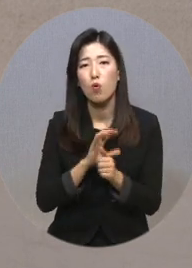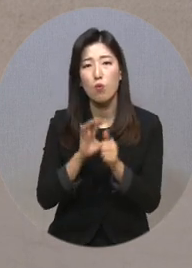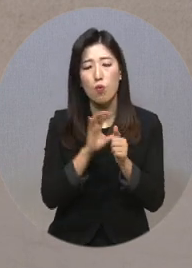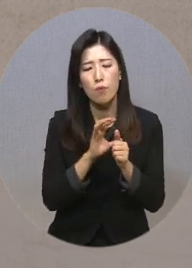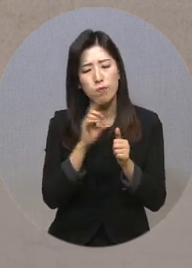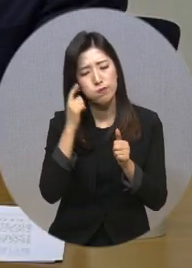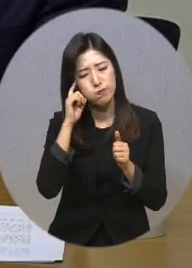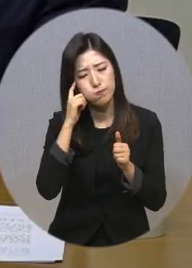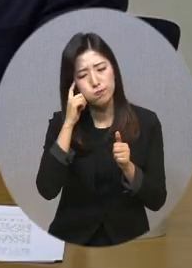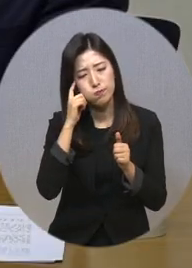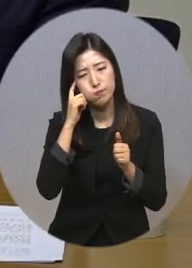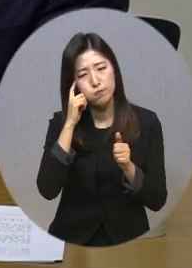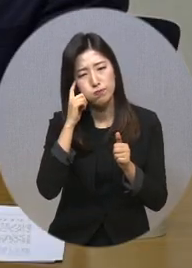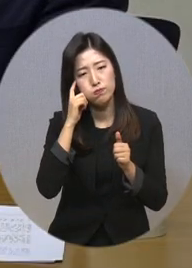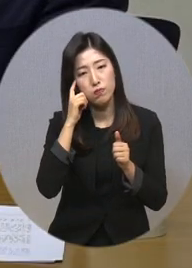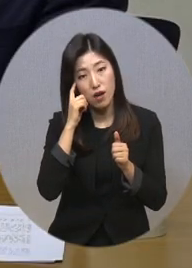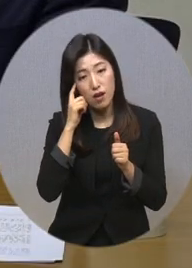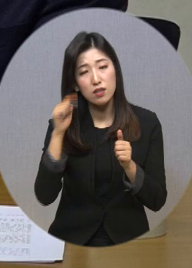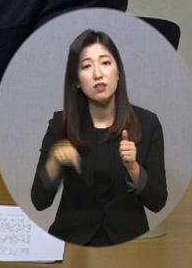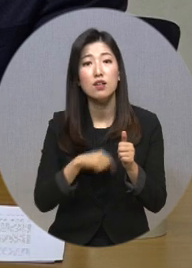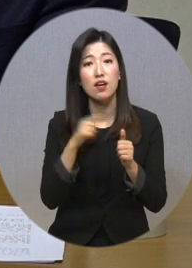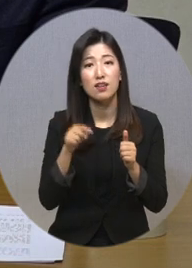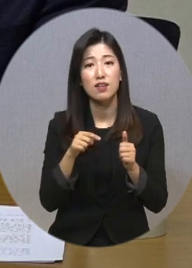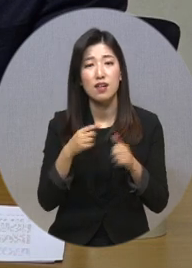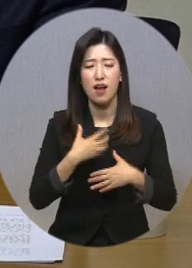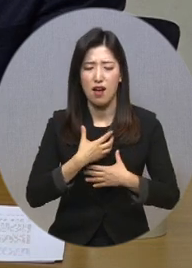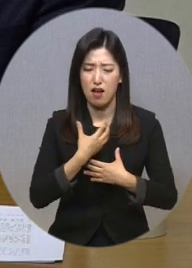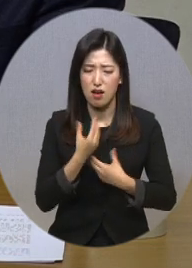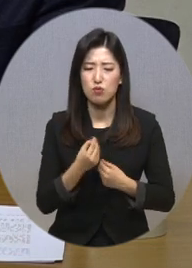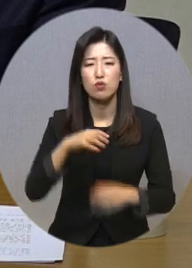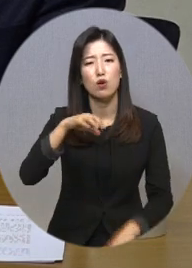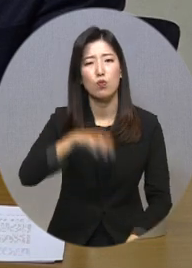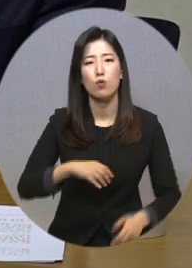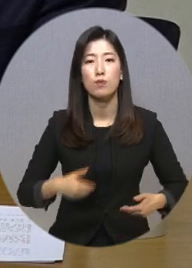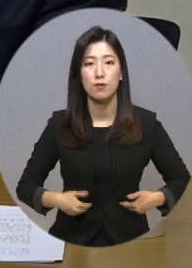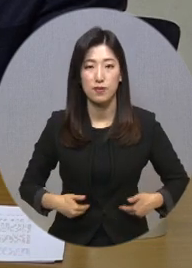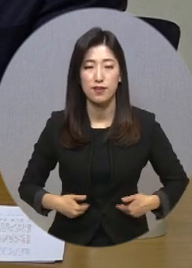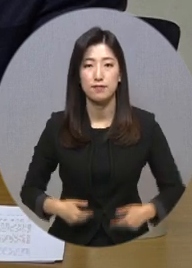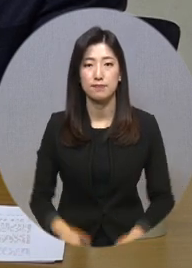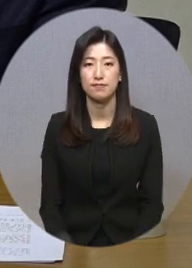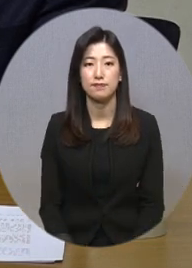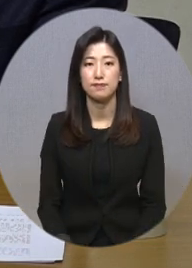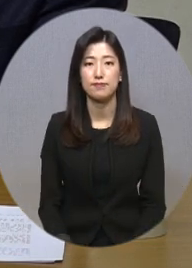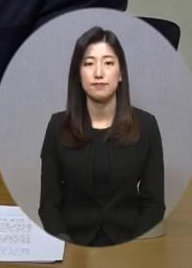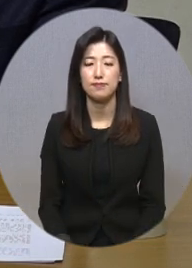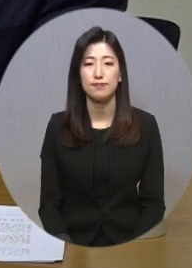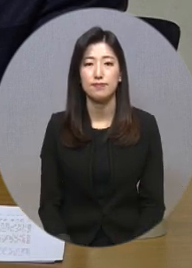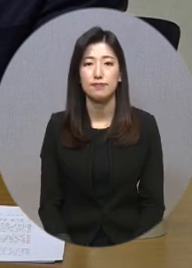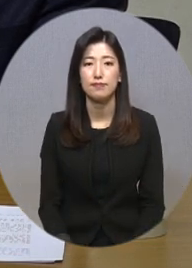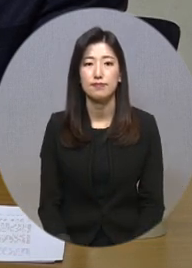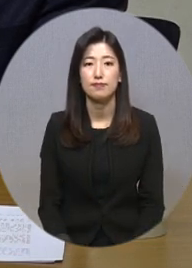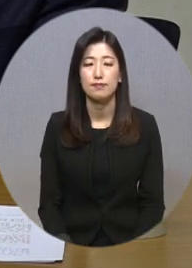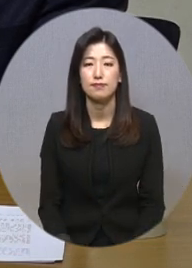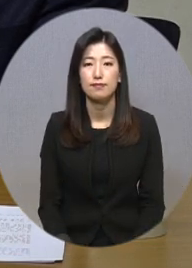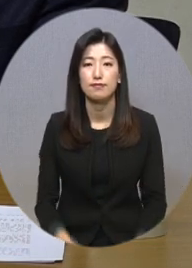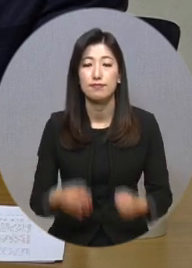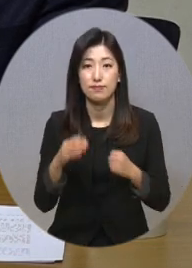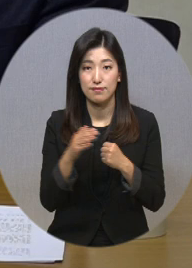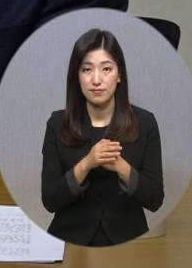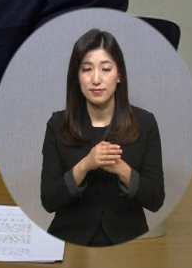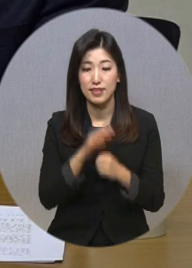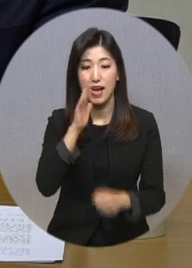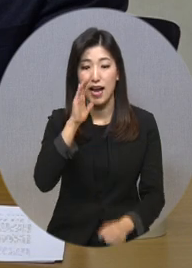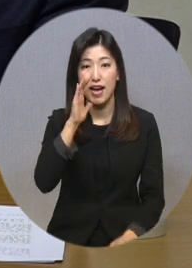해보니까 이 아이들이 있어야 할 안전한 공간이 필요하다는 것을 알았고 아산에도